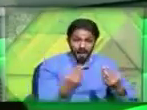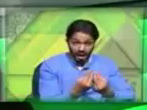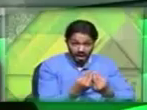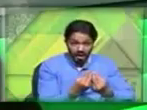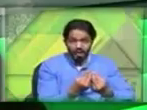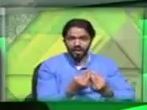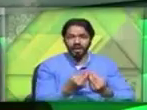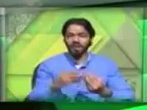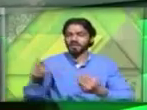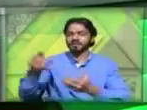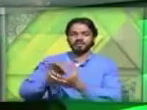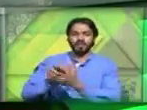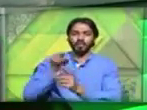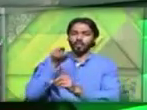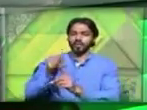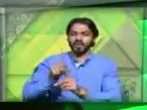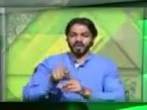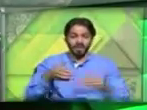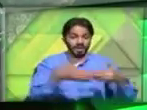عجيب. عجيب.